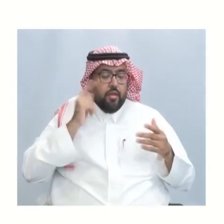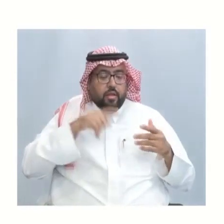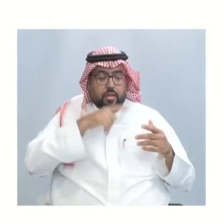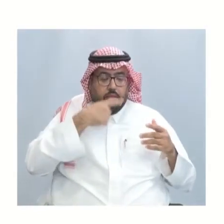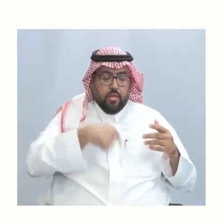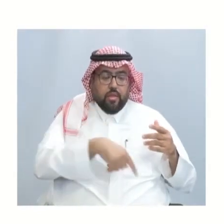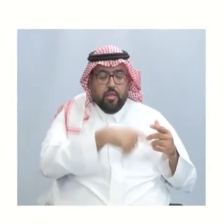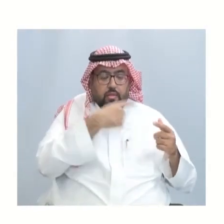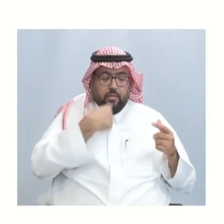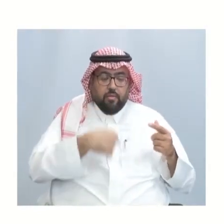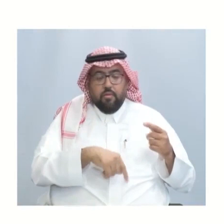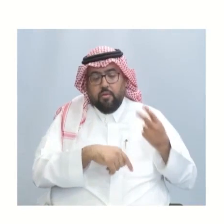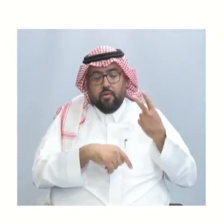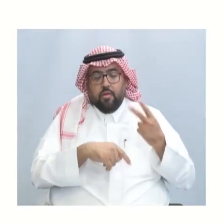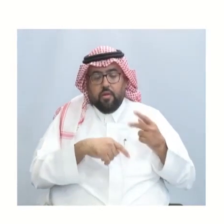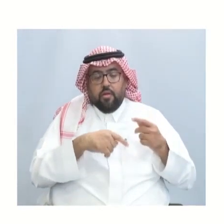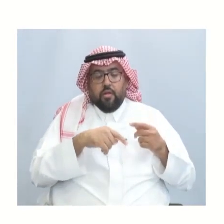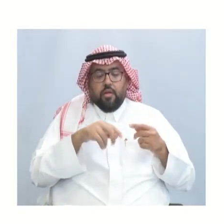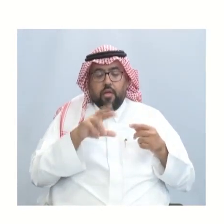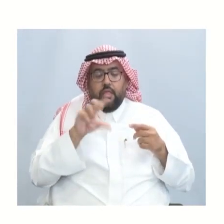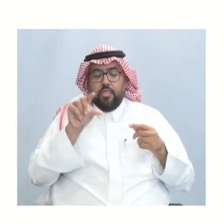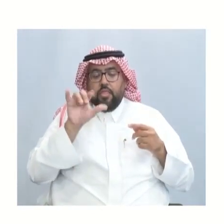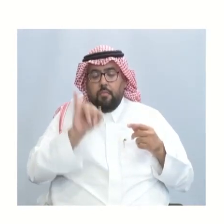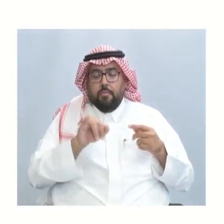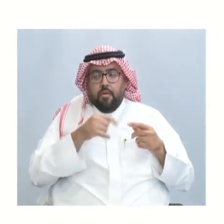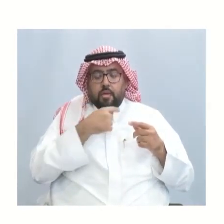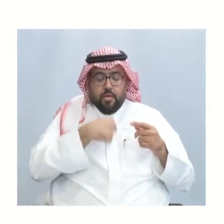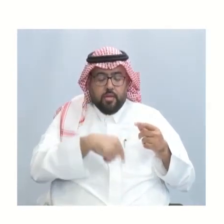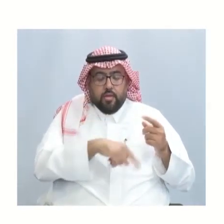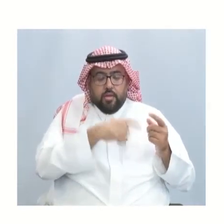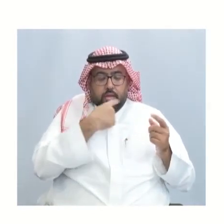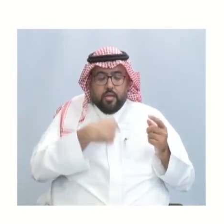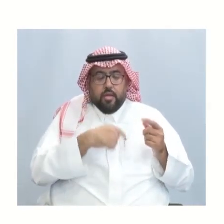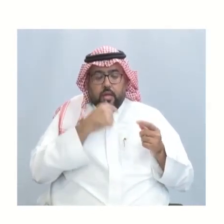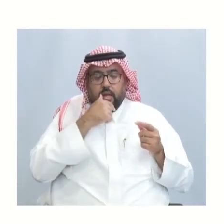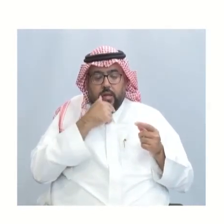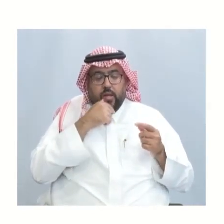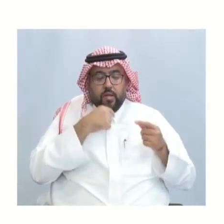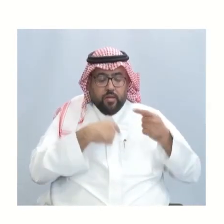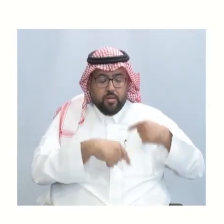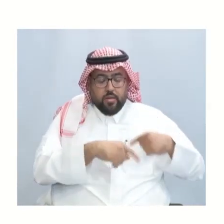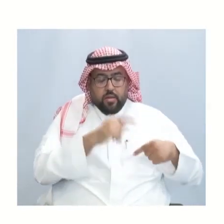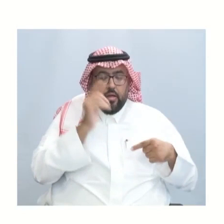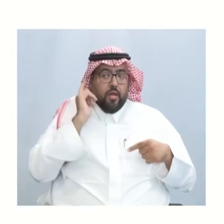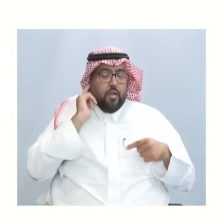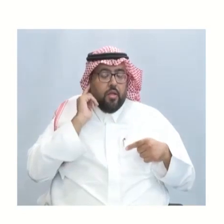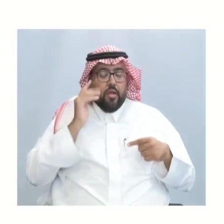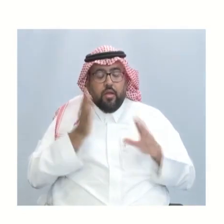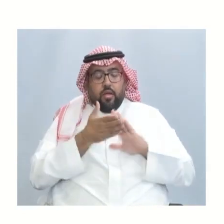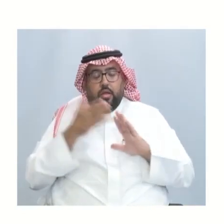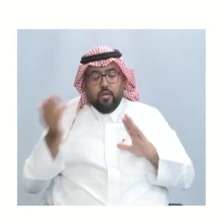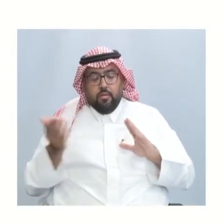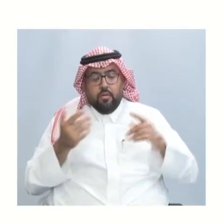الدمويه دورتان الدم المؤكسج يصل الى انحاء الجسم من انحاء الجسم يدخل الى الاذين الايمن وادم غير